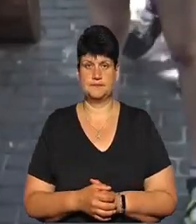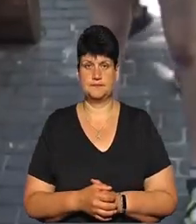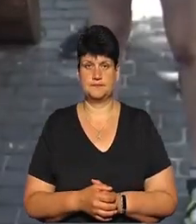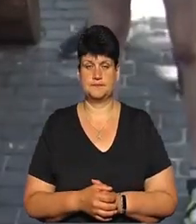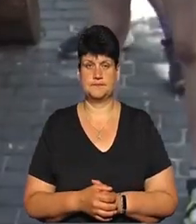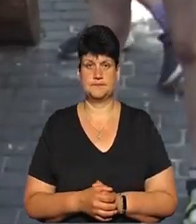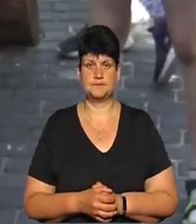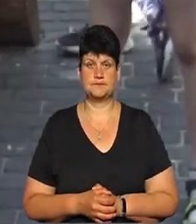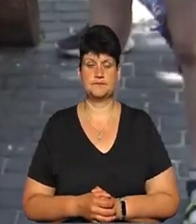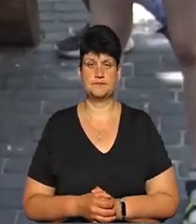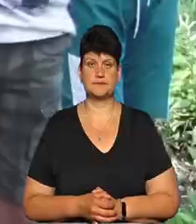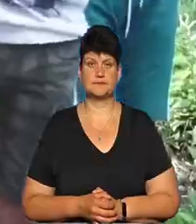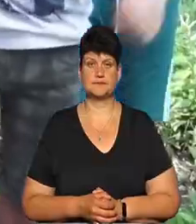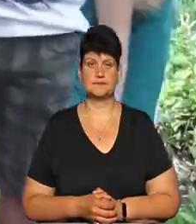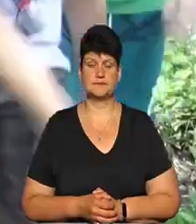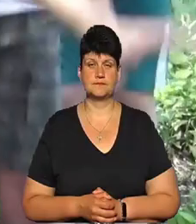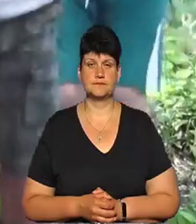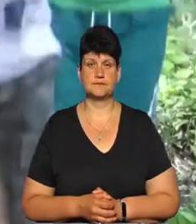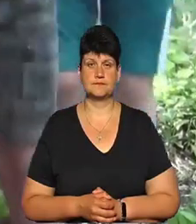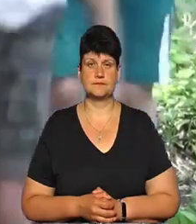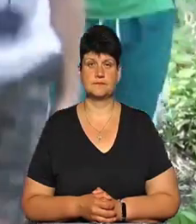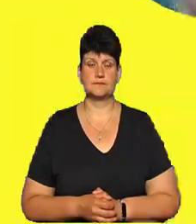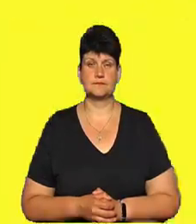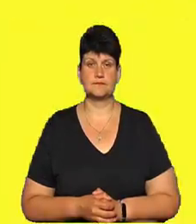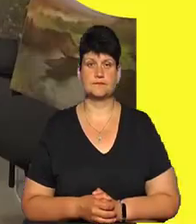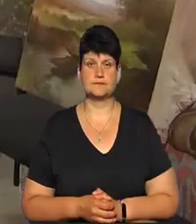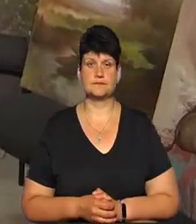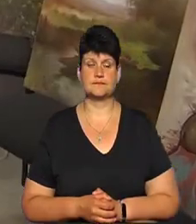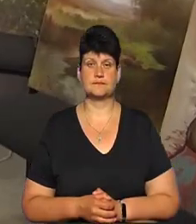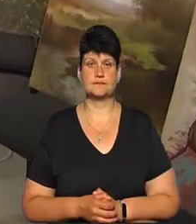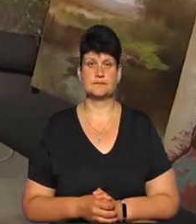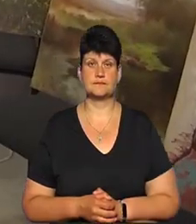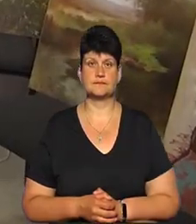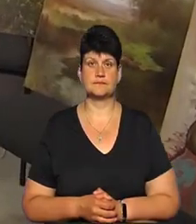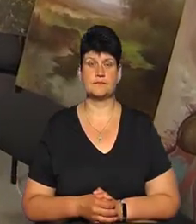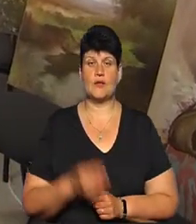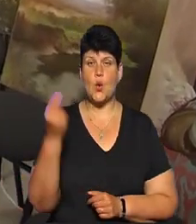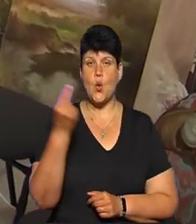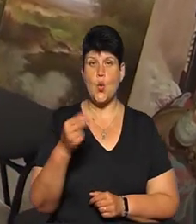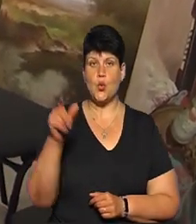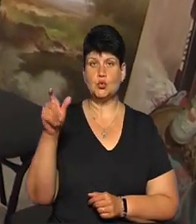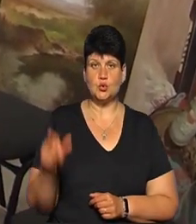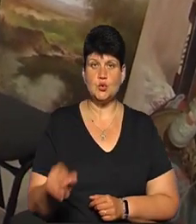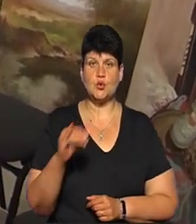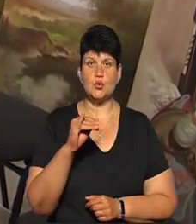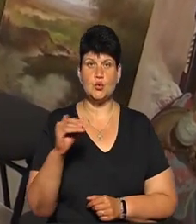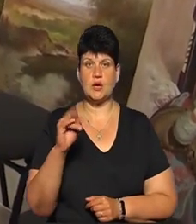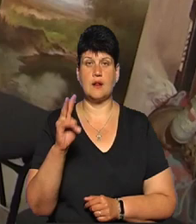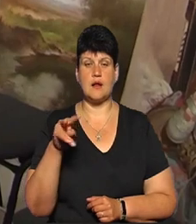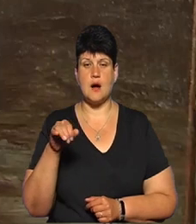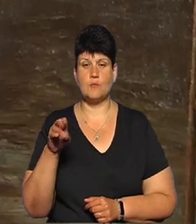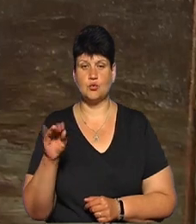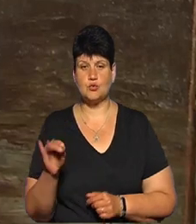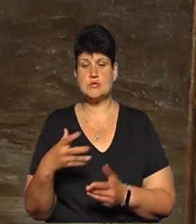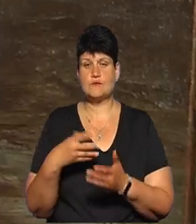Тарас Бурак, Андрій Рабада. Новини на Суспільному. Тернопіль. Художник Юрій Клапоух зі свого будинку в Харкові зміг